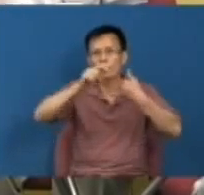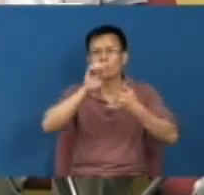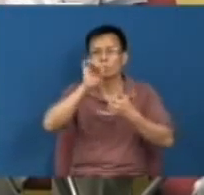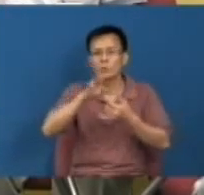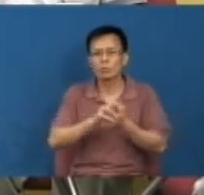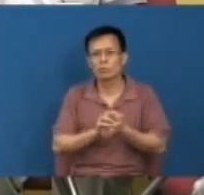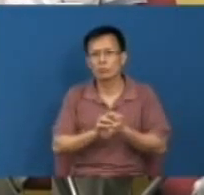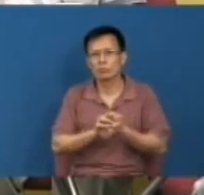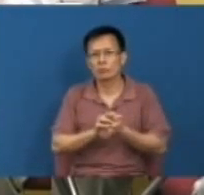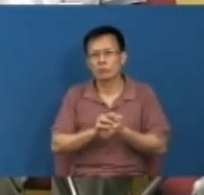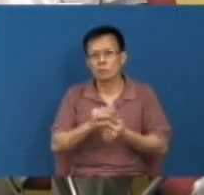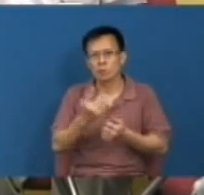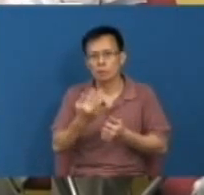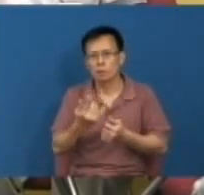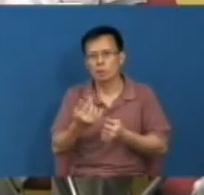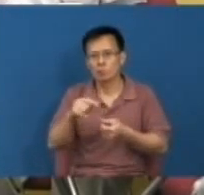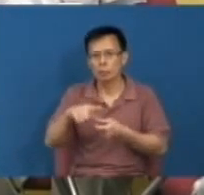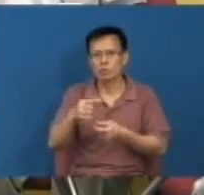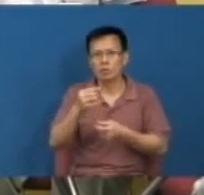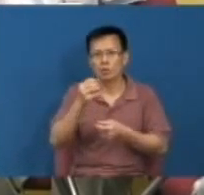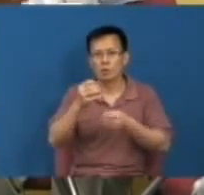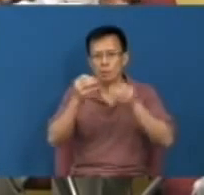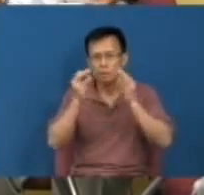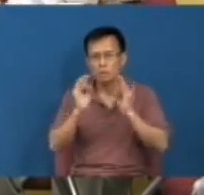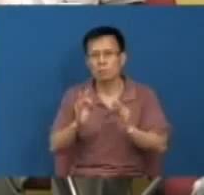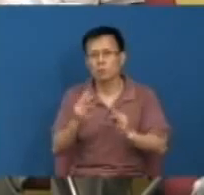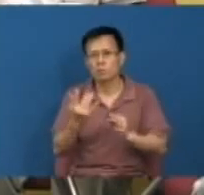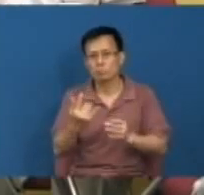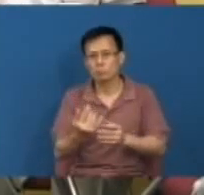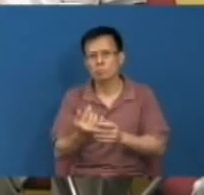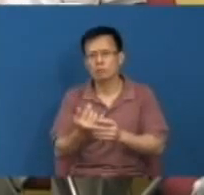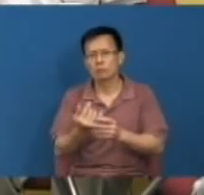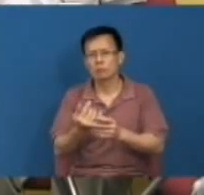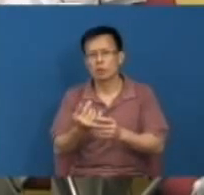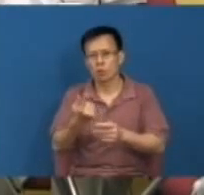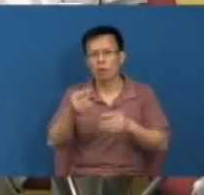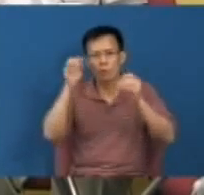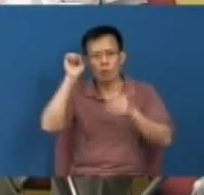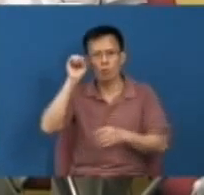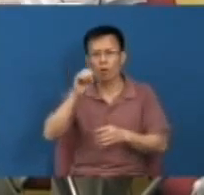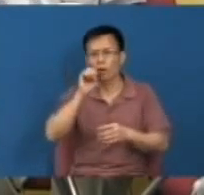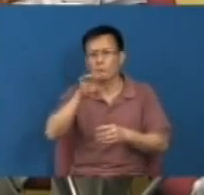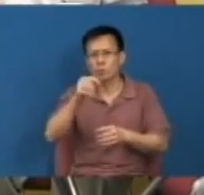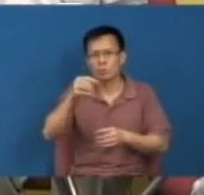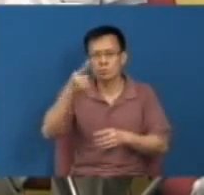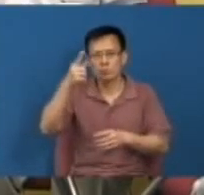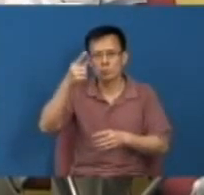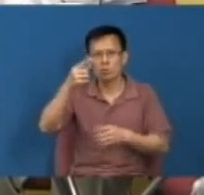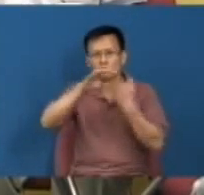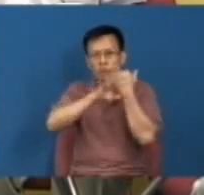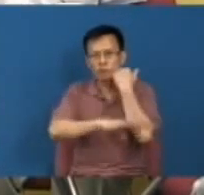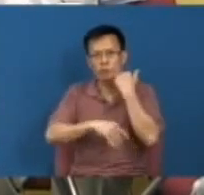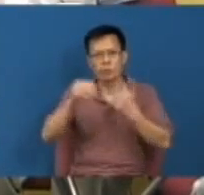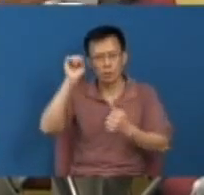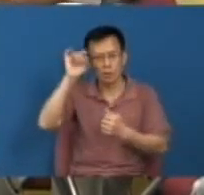話點解啊？你哋俾371萬嘅？佢話係啊，我哋諮詢過法律意見啊，就係俾371萬